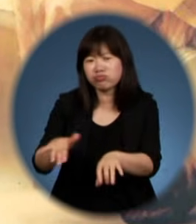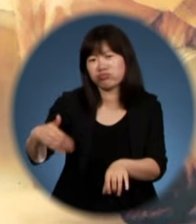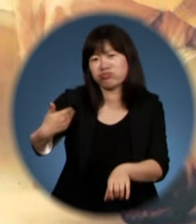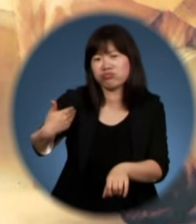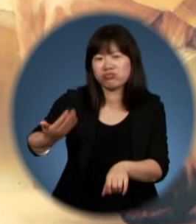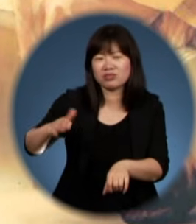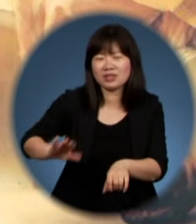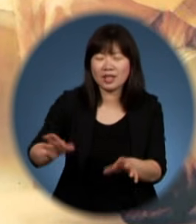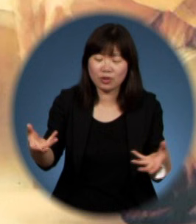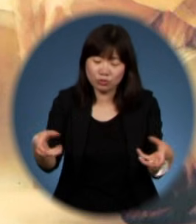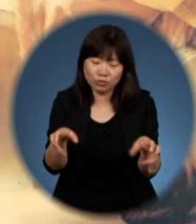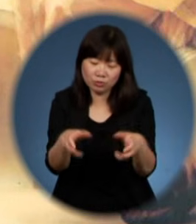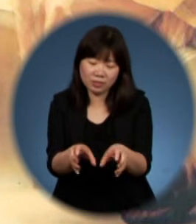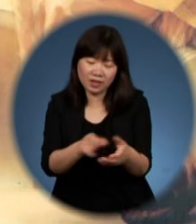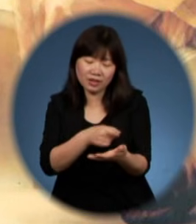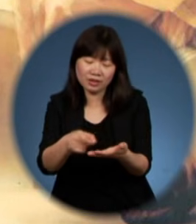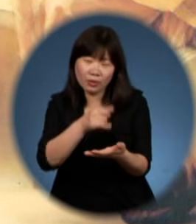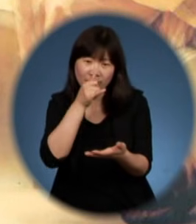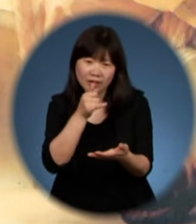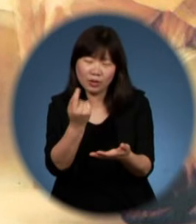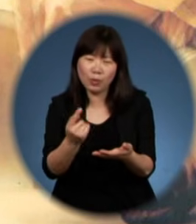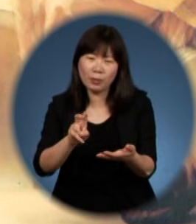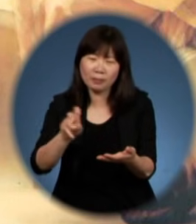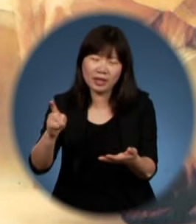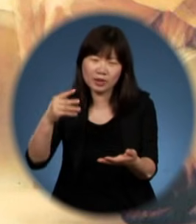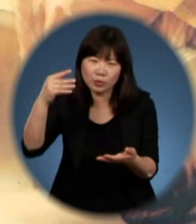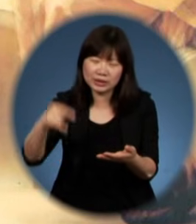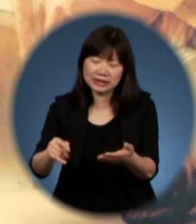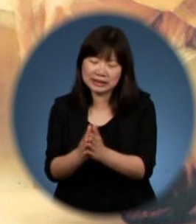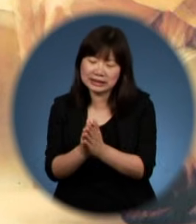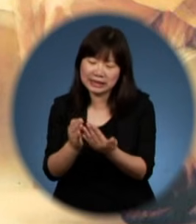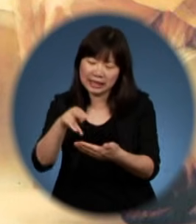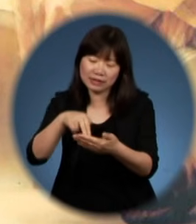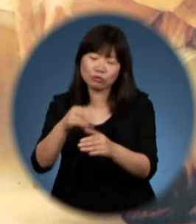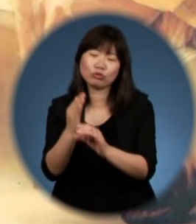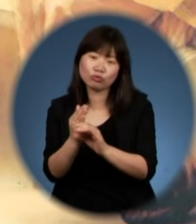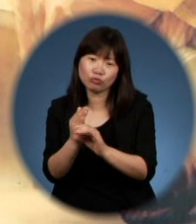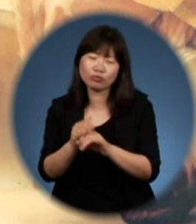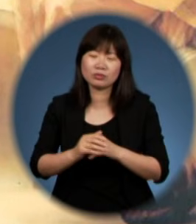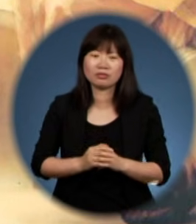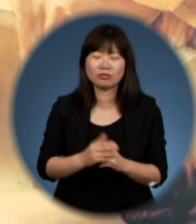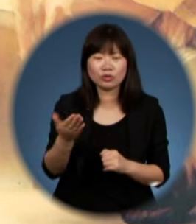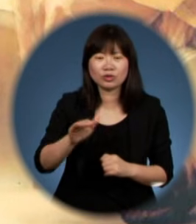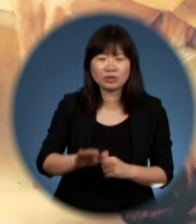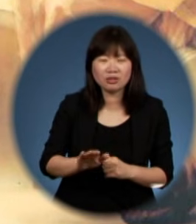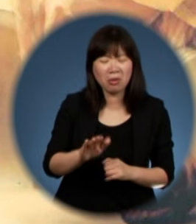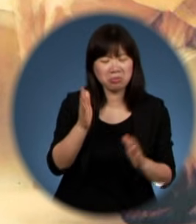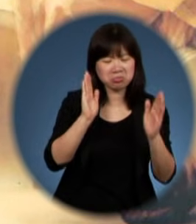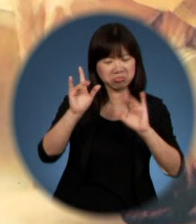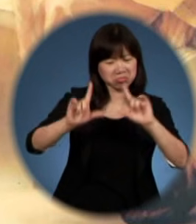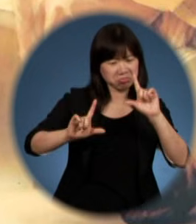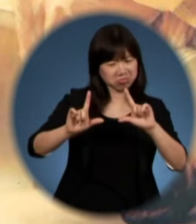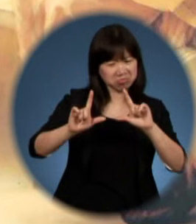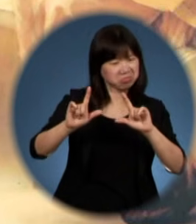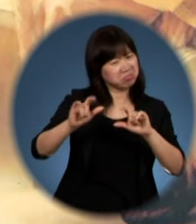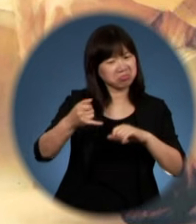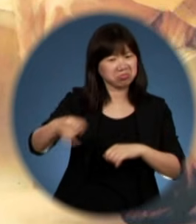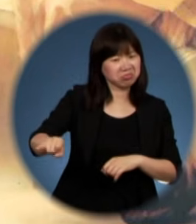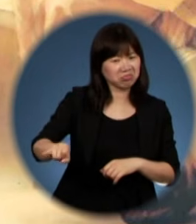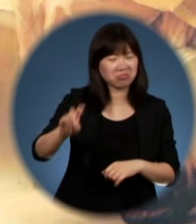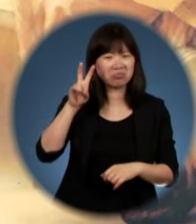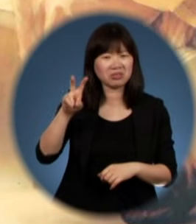많은 두루마리 에서 있는 홈 어려서 의 책을 읽고 있습니다 어 그런데 소프트웨어가 별로 좋지 않네요 예